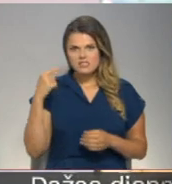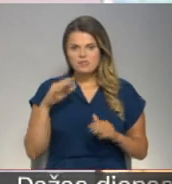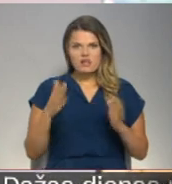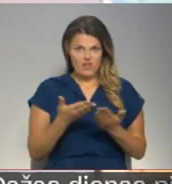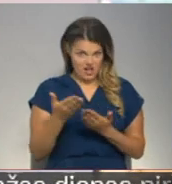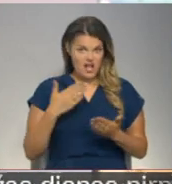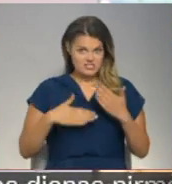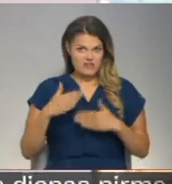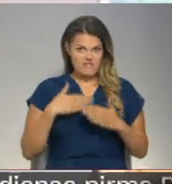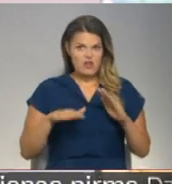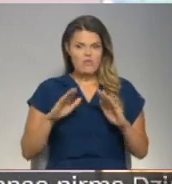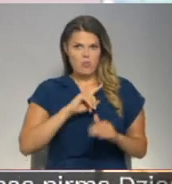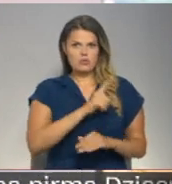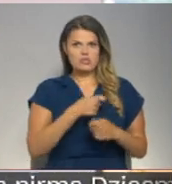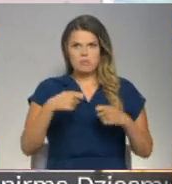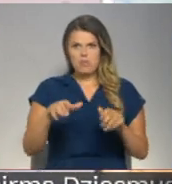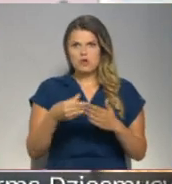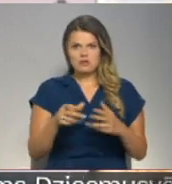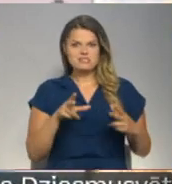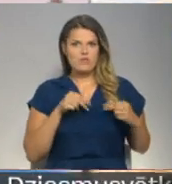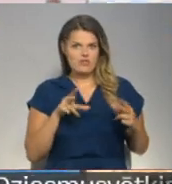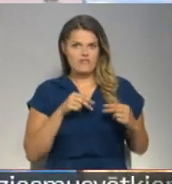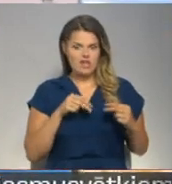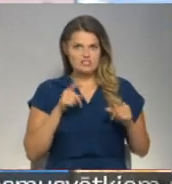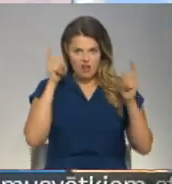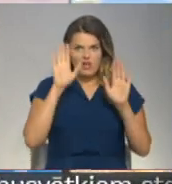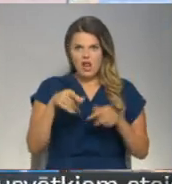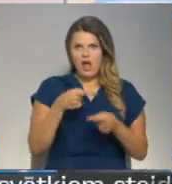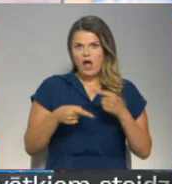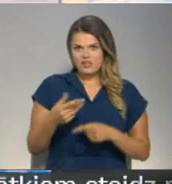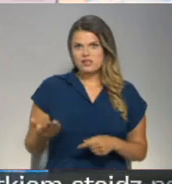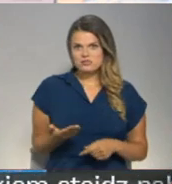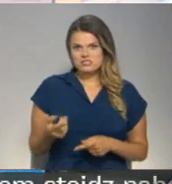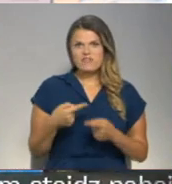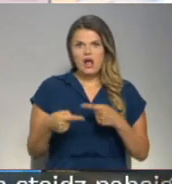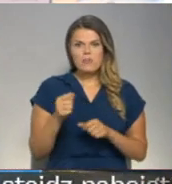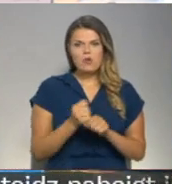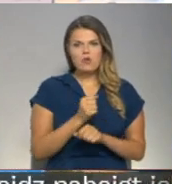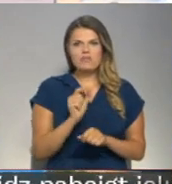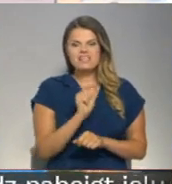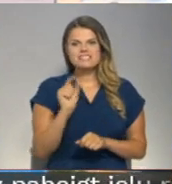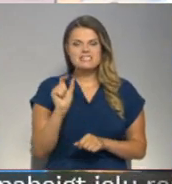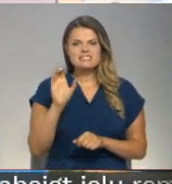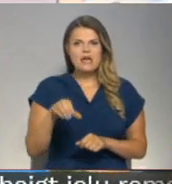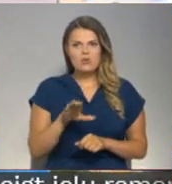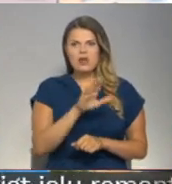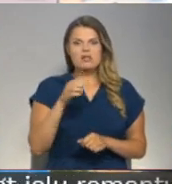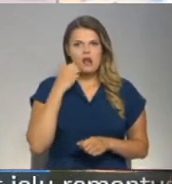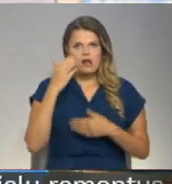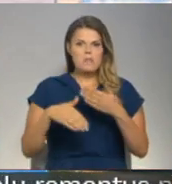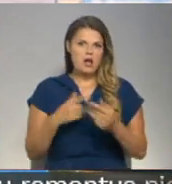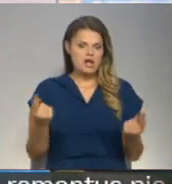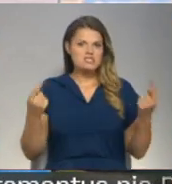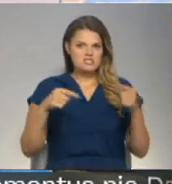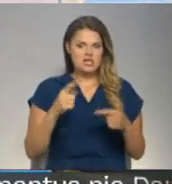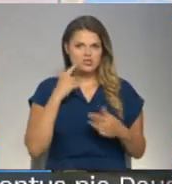kāds vēlētos, vai būtu iespēja pārdot savu dvēseli, vēlnam, lai atgrieztu to dzīvi atpakaļ, kaut vai tās milisekundes vai dienas, kad jau pagājis tas laiks, es